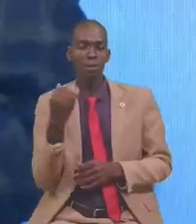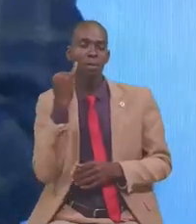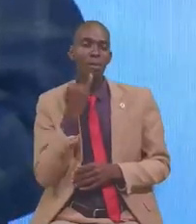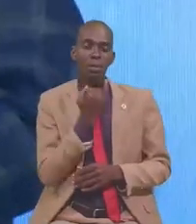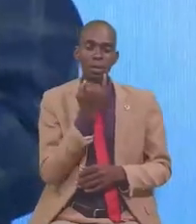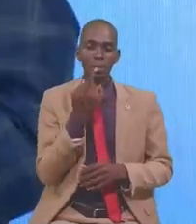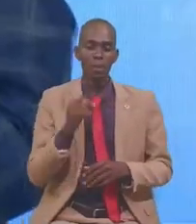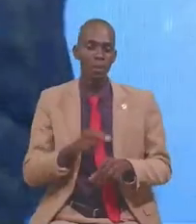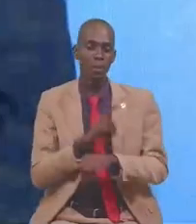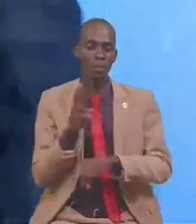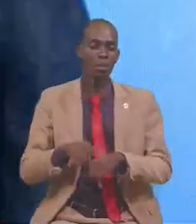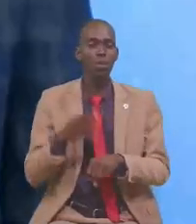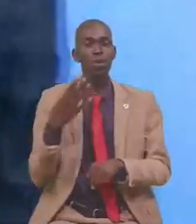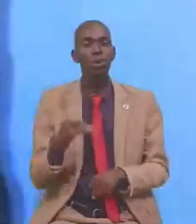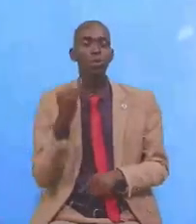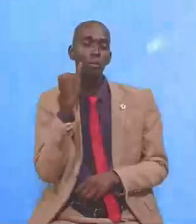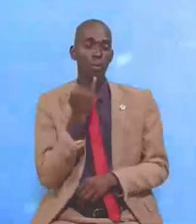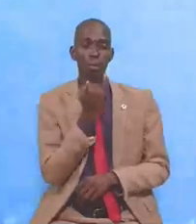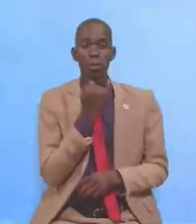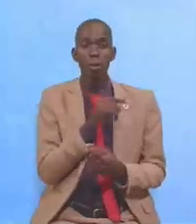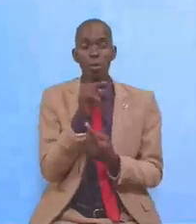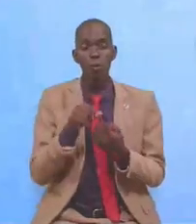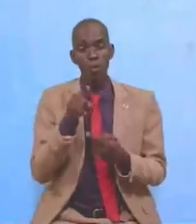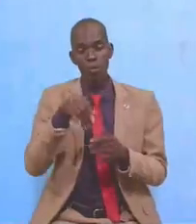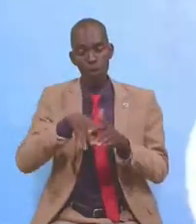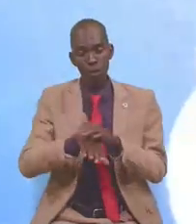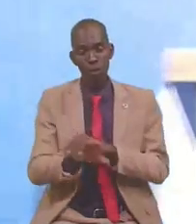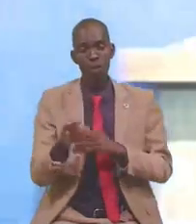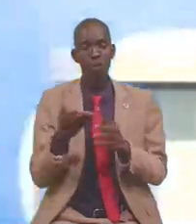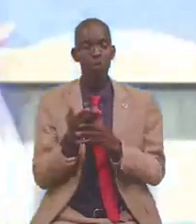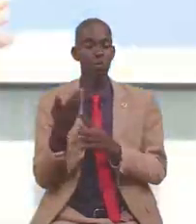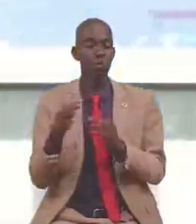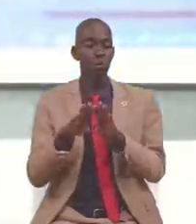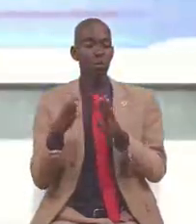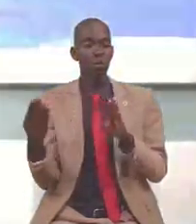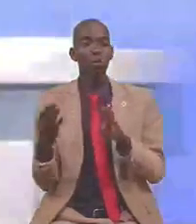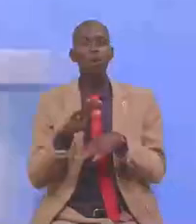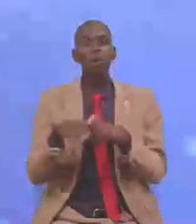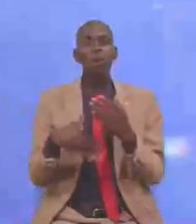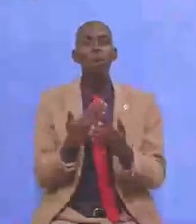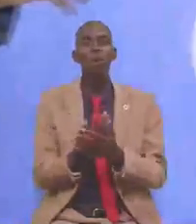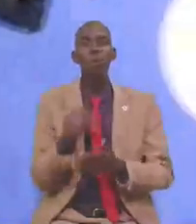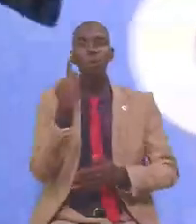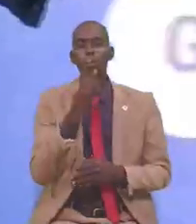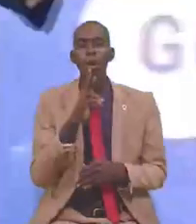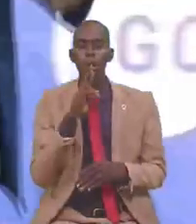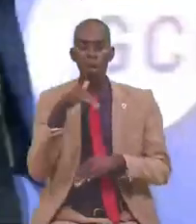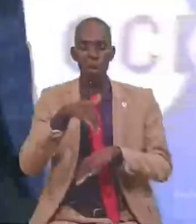la nation d'Israël. Lorsque vous entrez et vous passez par la porte, tous ceux qui sont à la